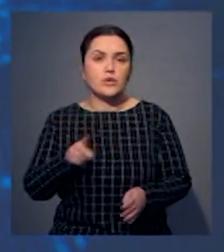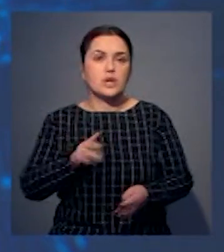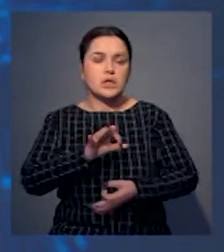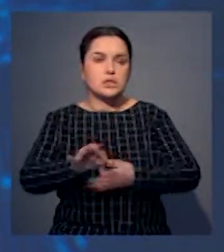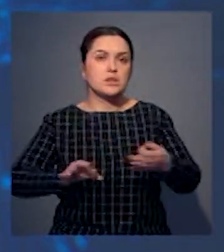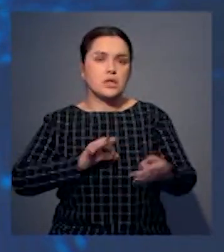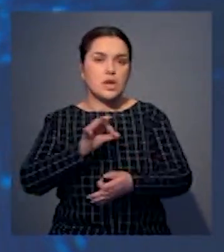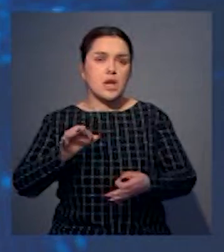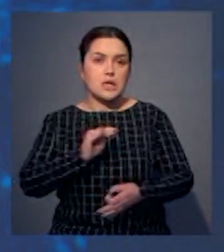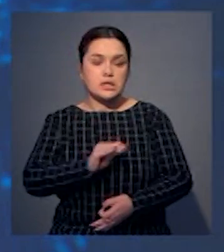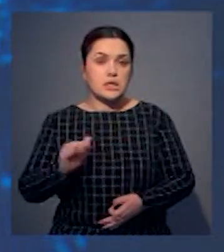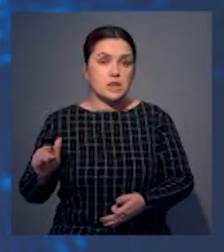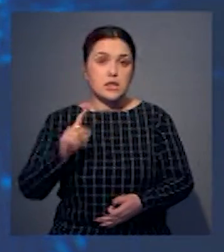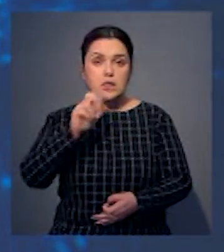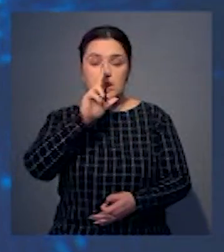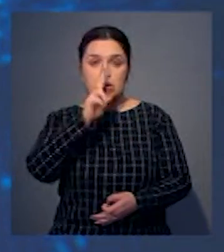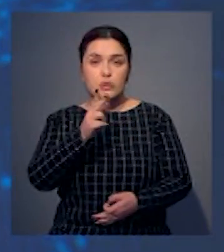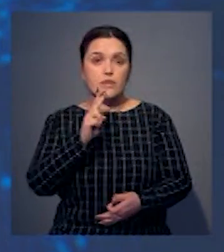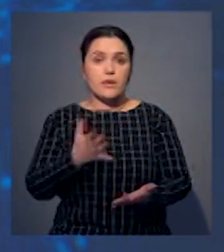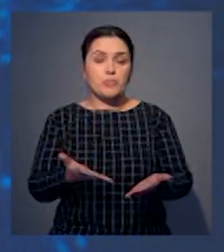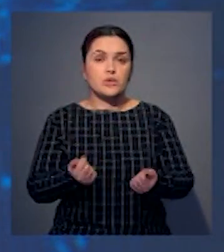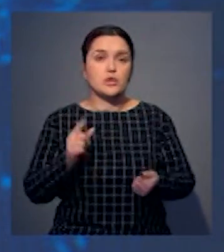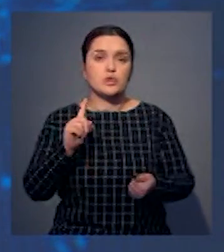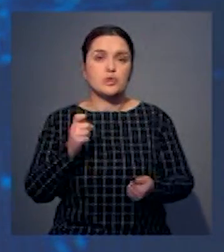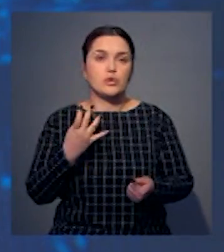более 2000 сирот. А за последние 3 года